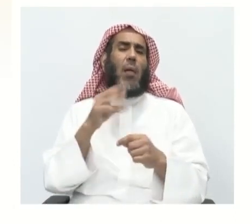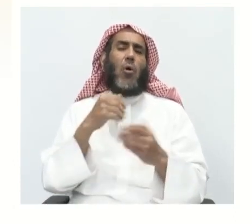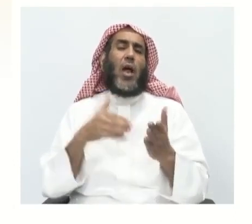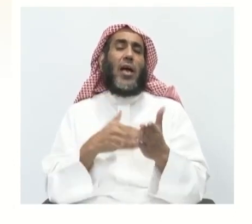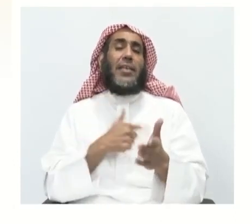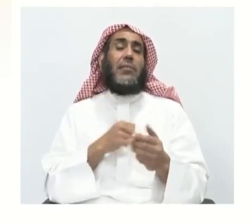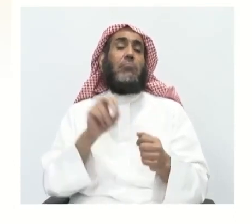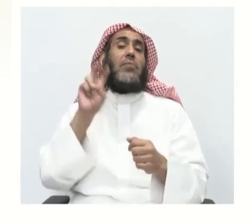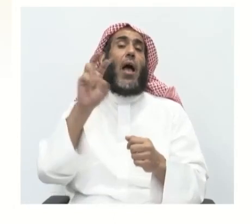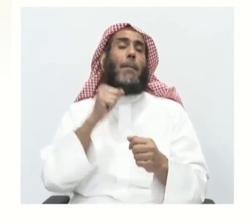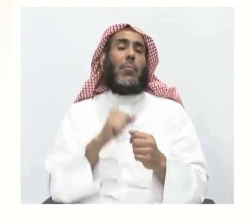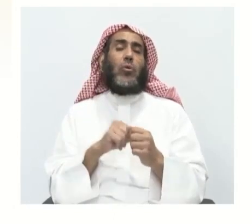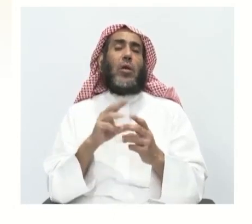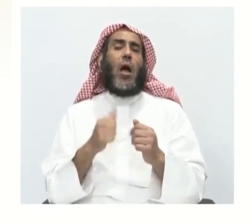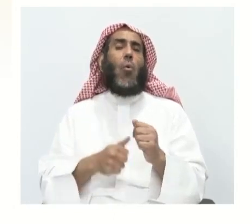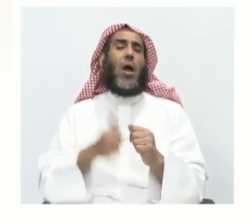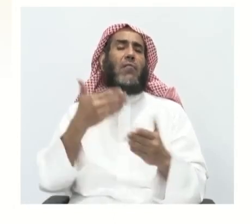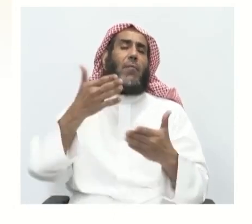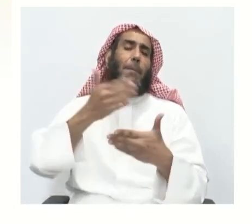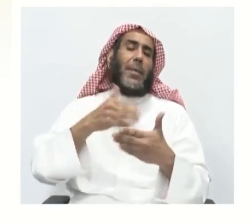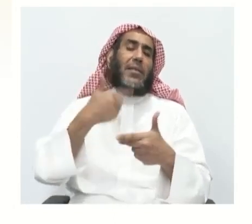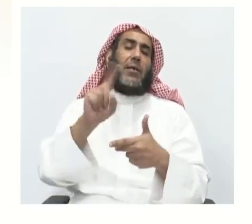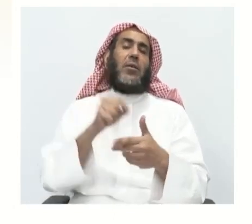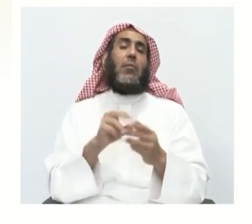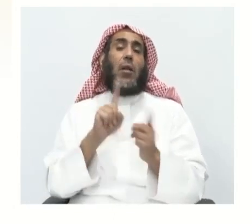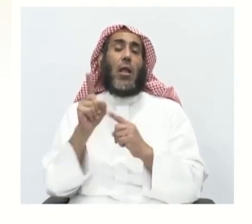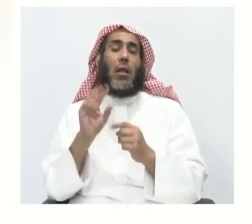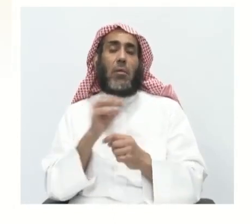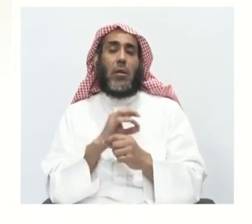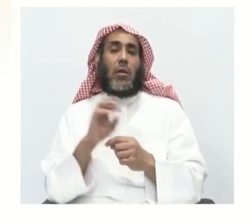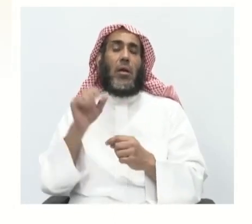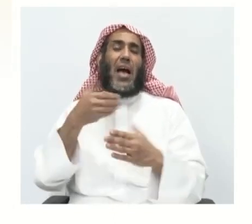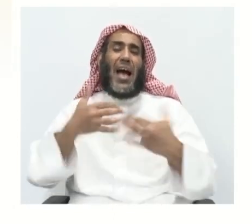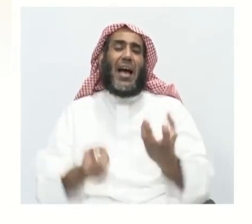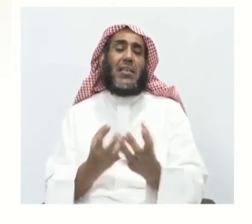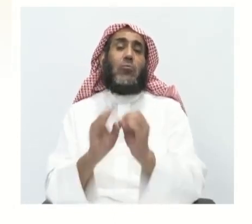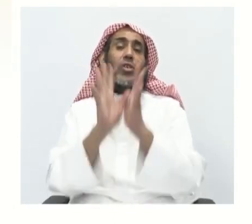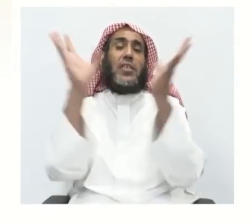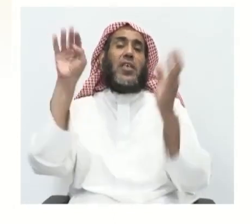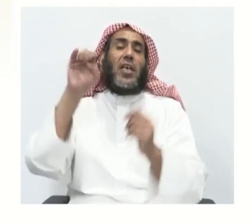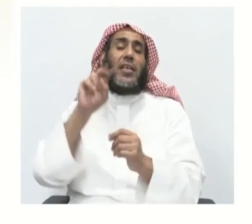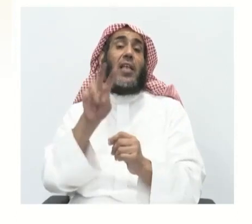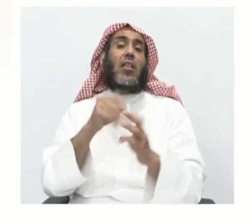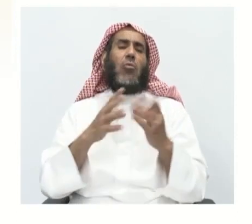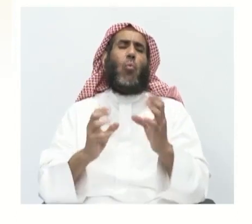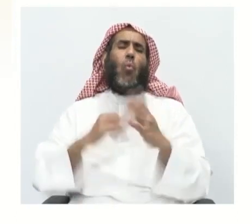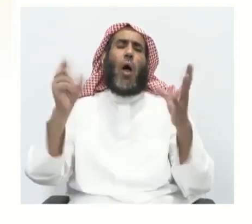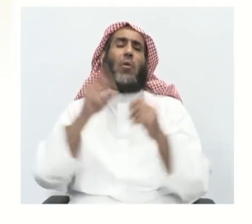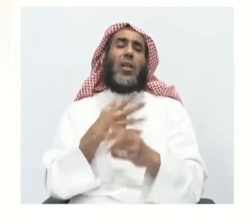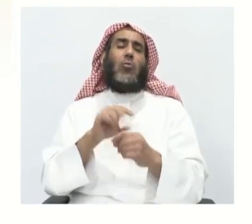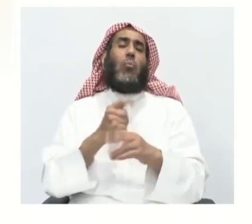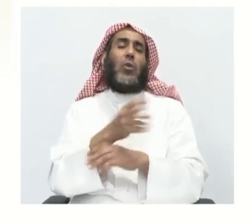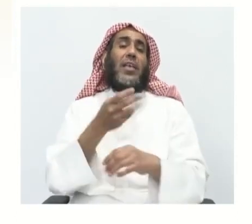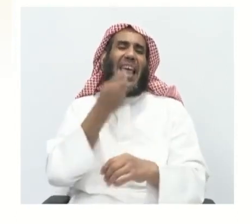اخر اسم تاء مربوطه او الفا بعدها همزه لاحظ الامثله غرس زارع شجره ضخمه اعطيت المحتاج غذاء